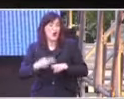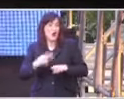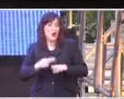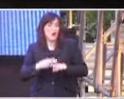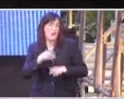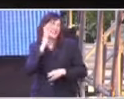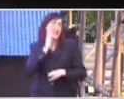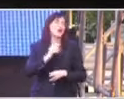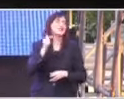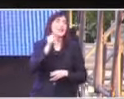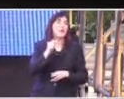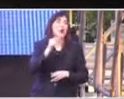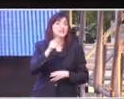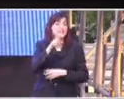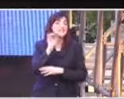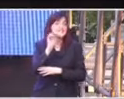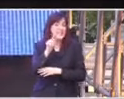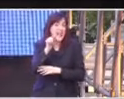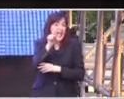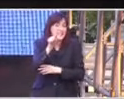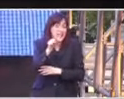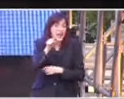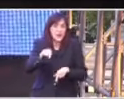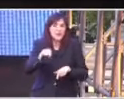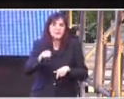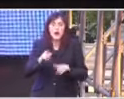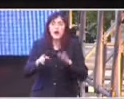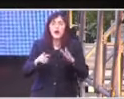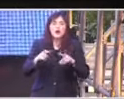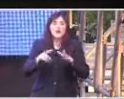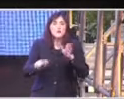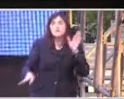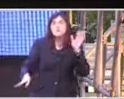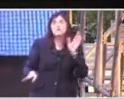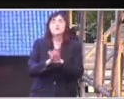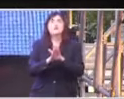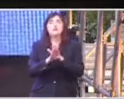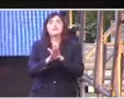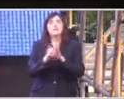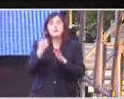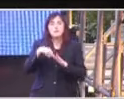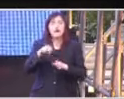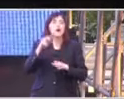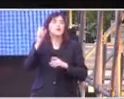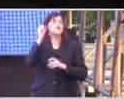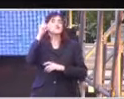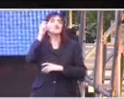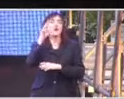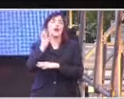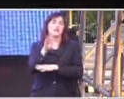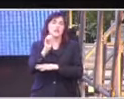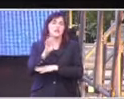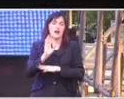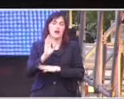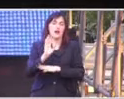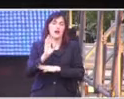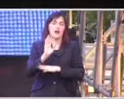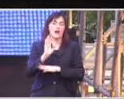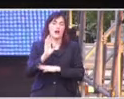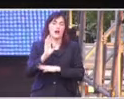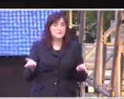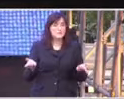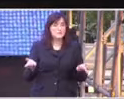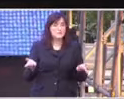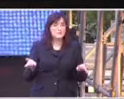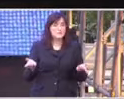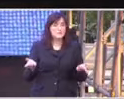il punto fondamentale da cui ripartire Ma questa città ci insegna anche Carlo ha fatto un giro l'altro giorno che possono cambiare